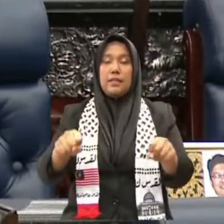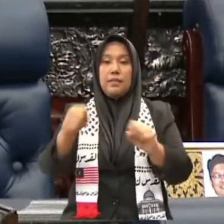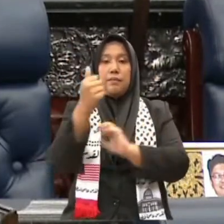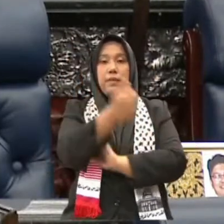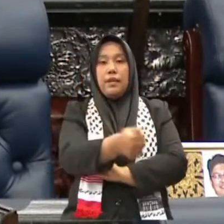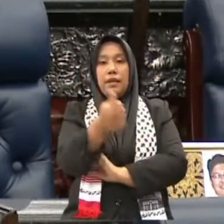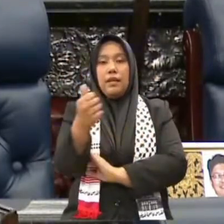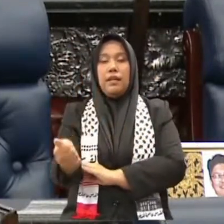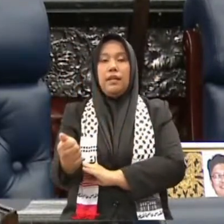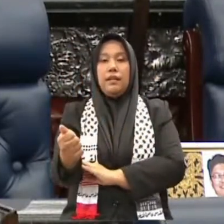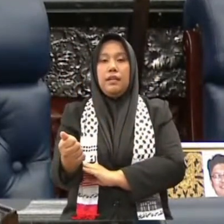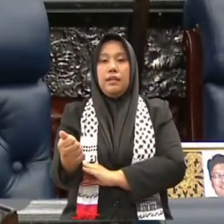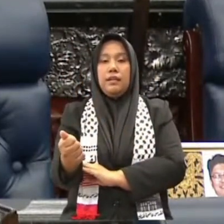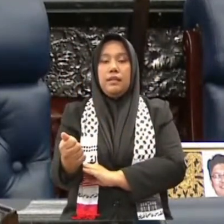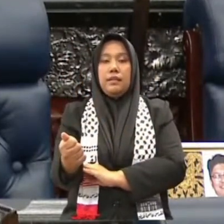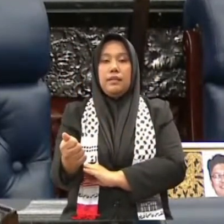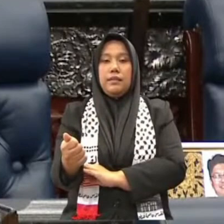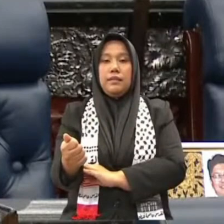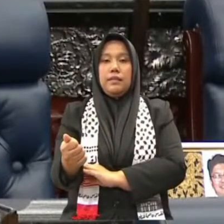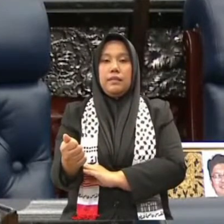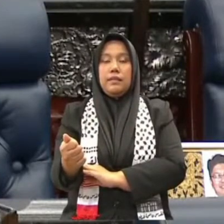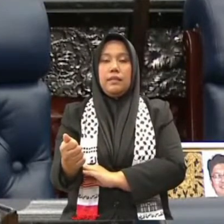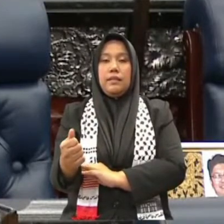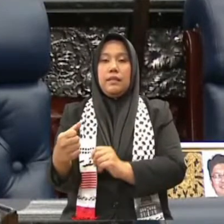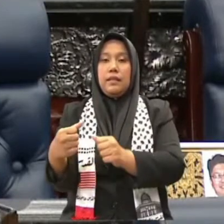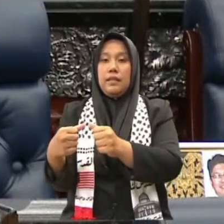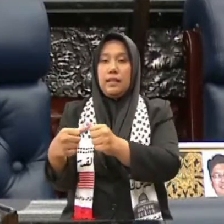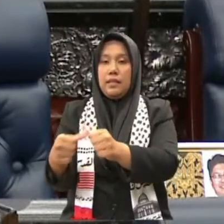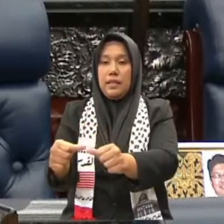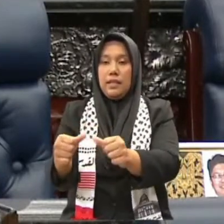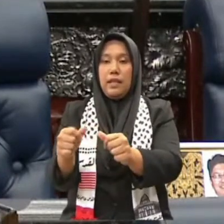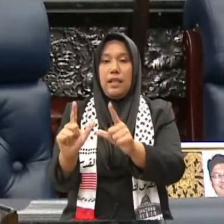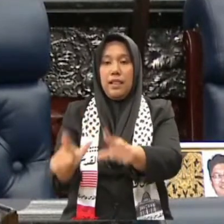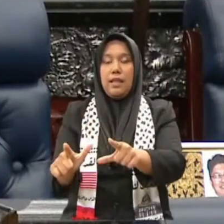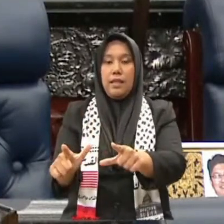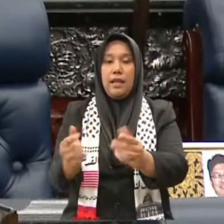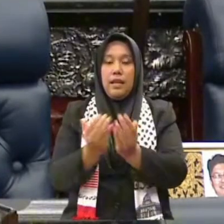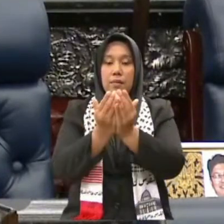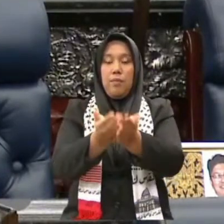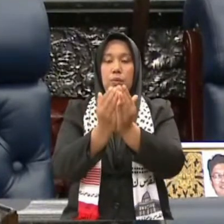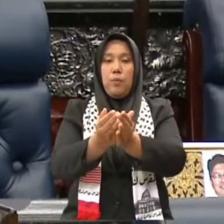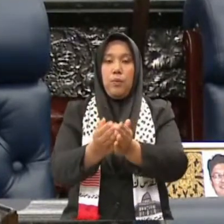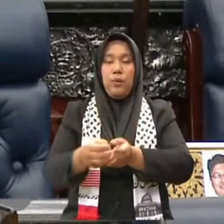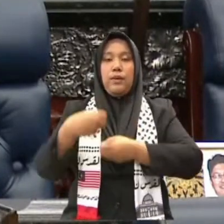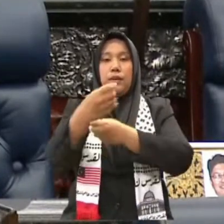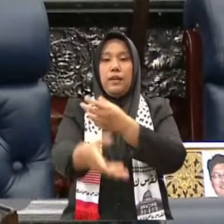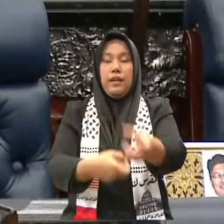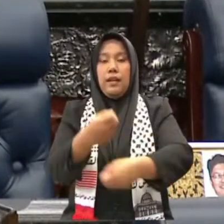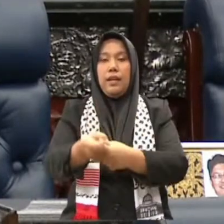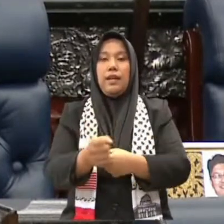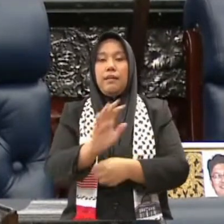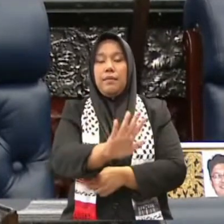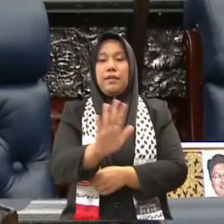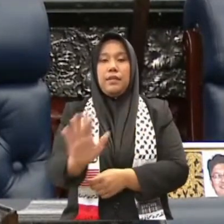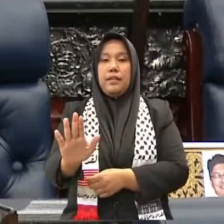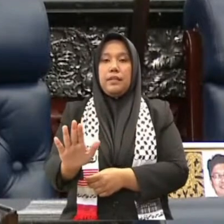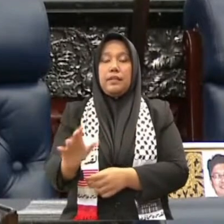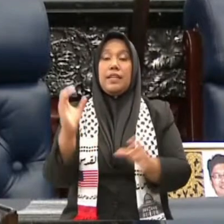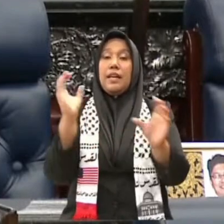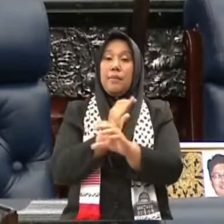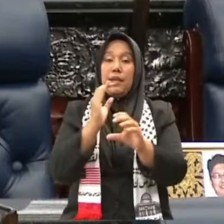yang diletakkan di bot-bot nelayan masing-masing. Cuma yang menjadi cabaran kita ialah bagaimana nak